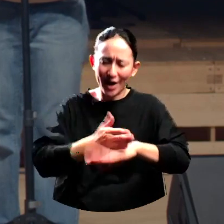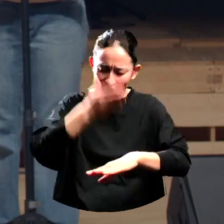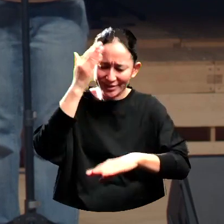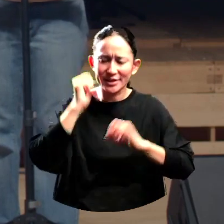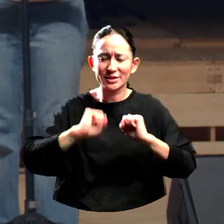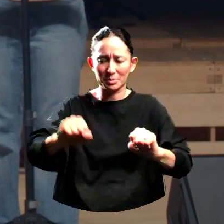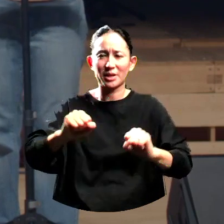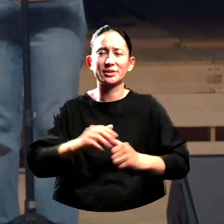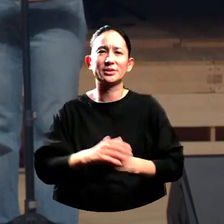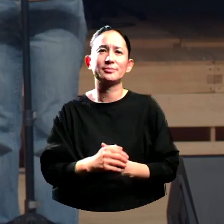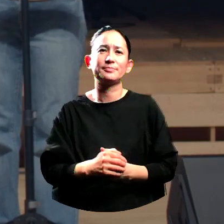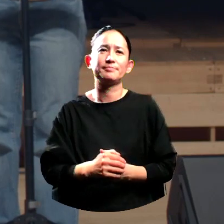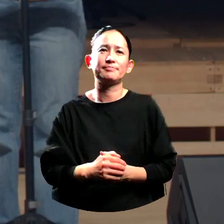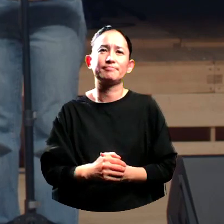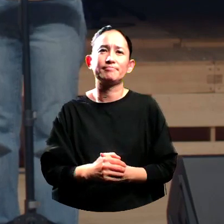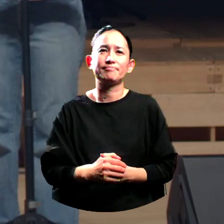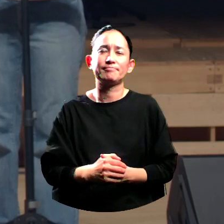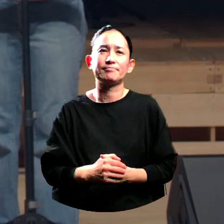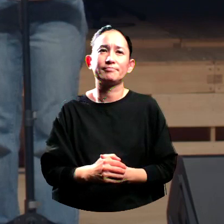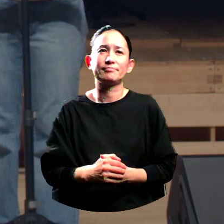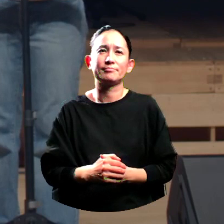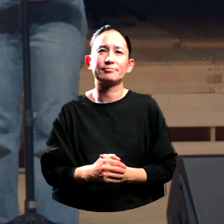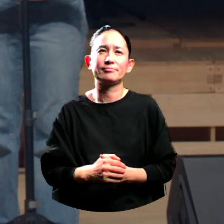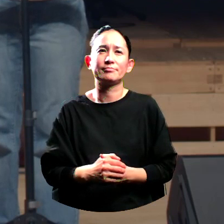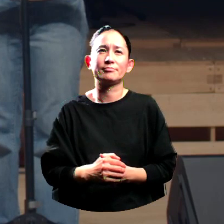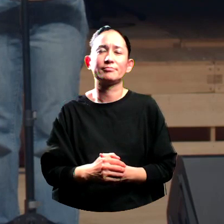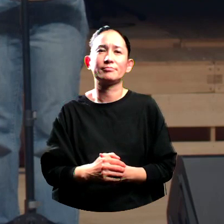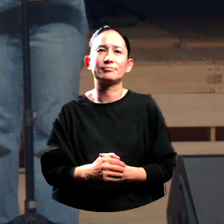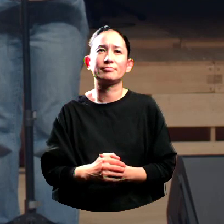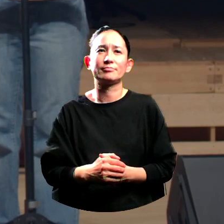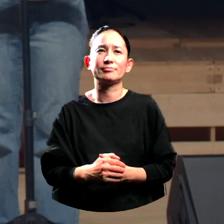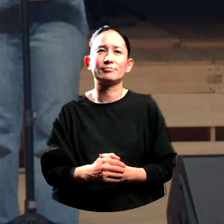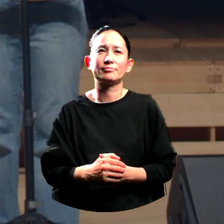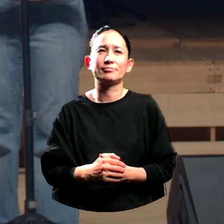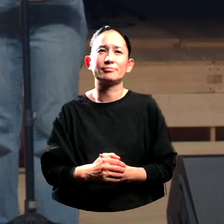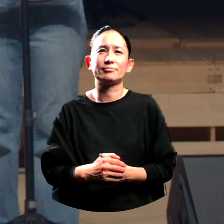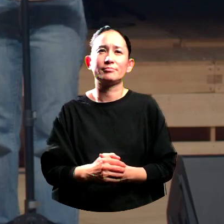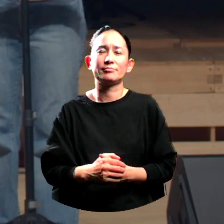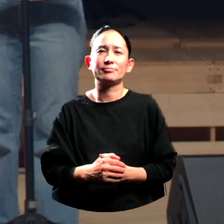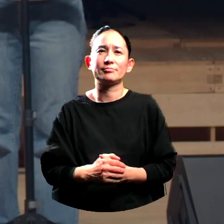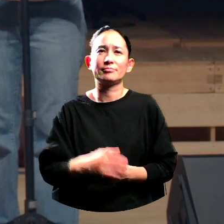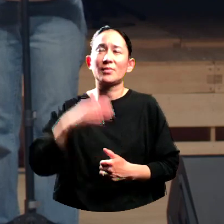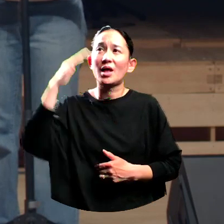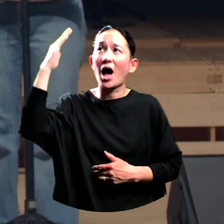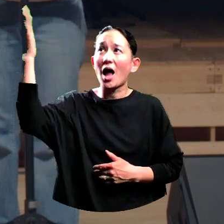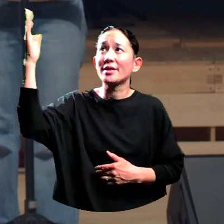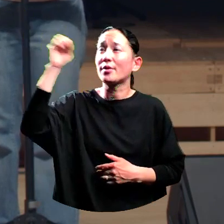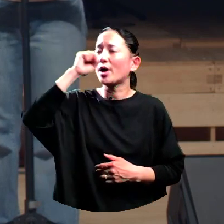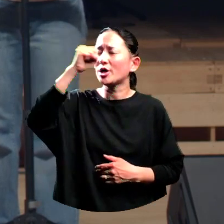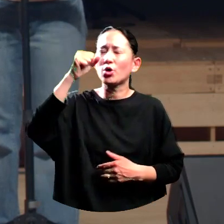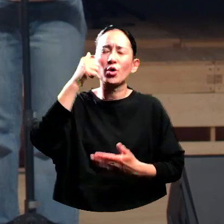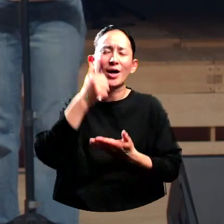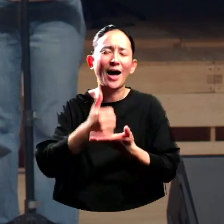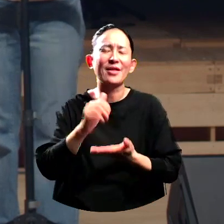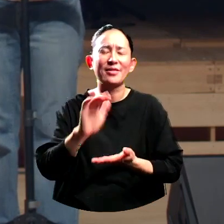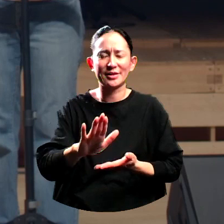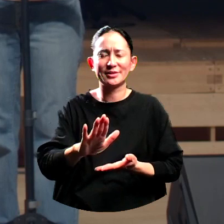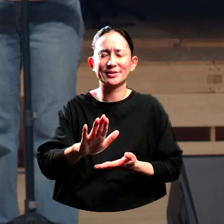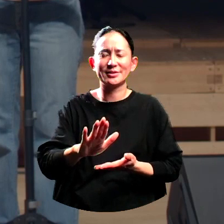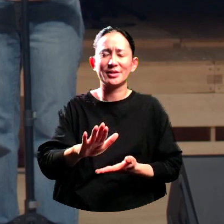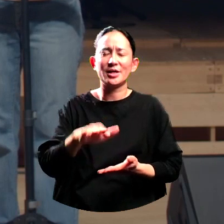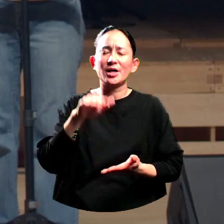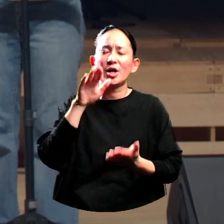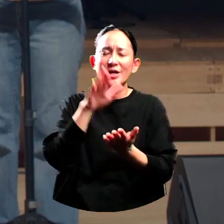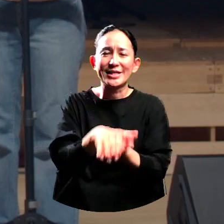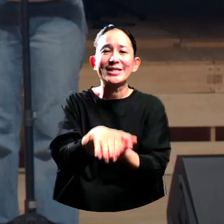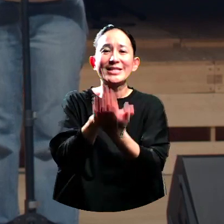and praise you this Easter, for you are good. あなたは良いお方です。このイースターにあなたを祝い